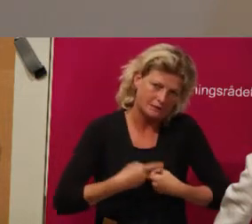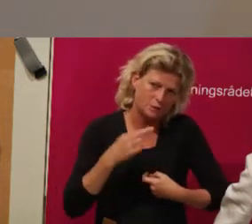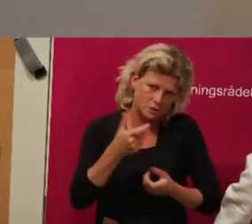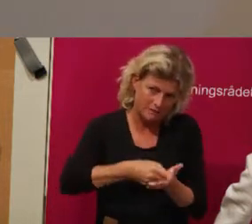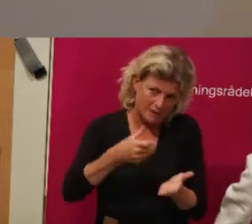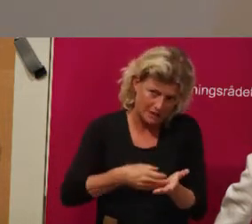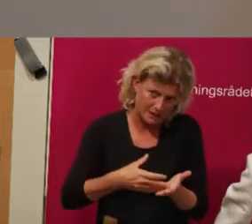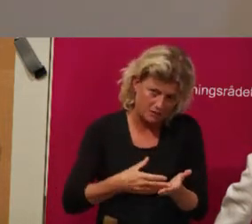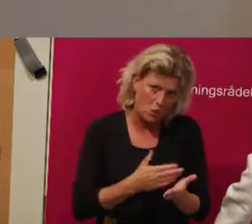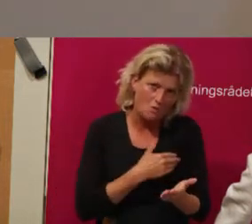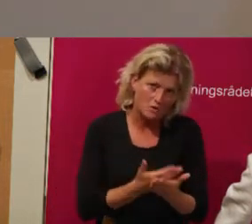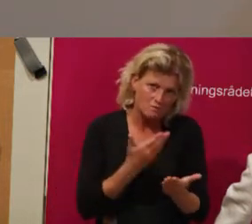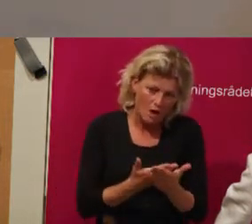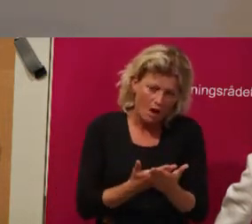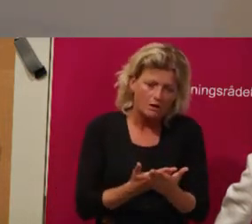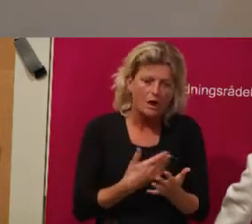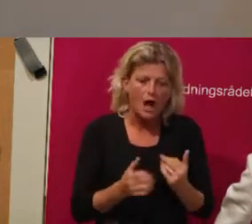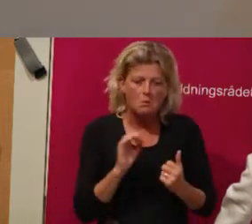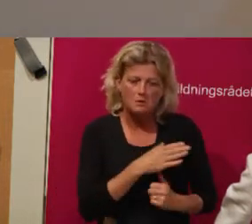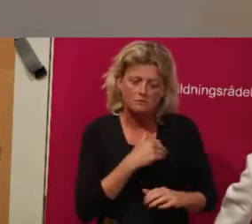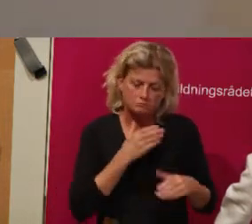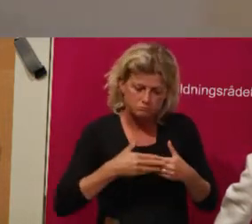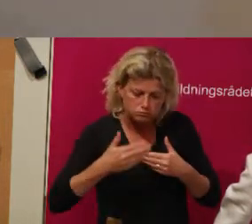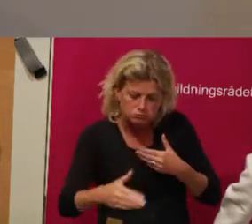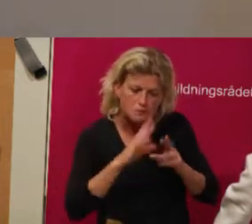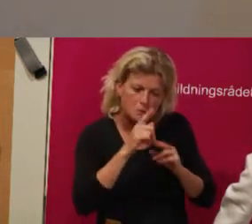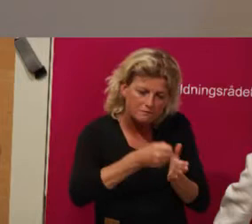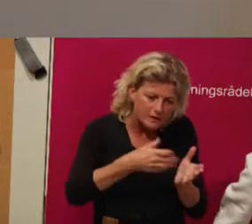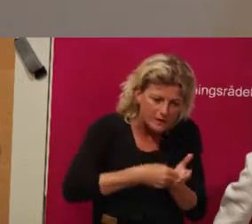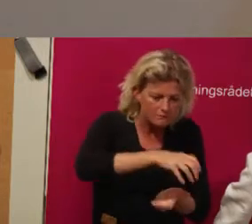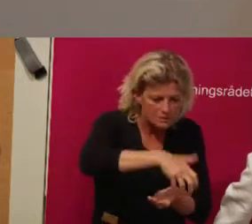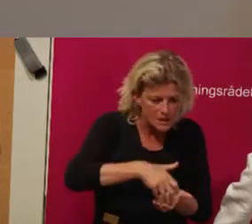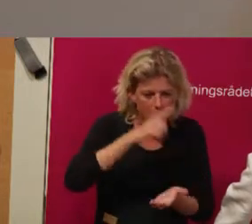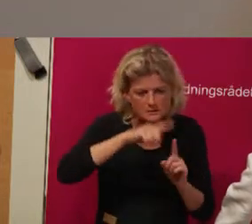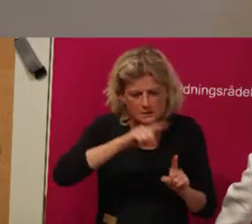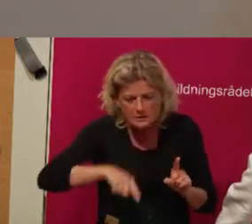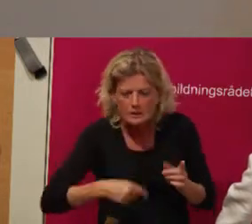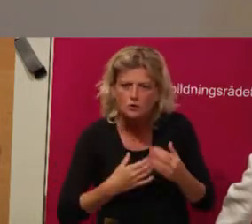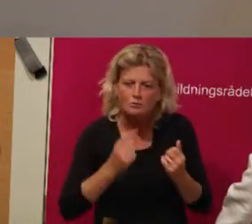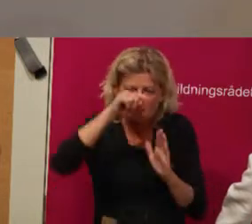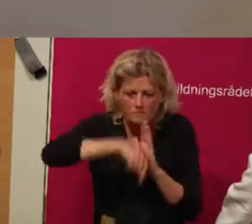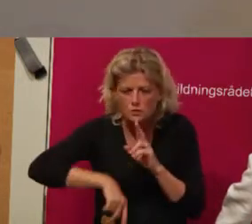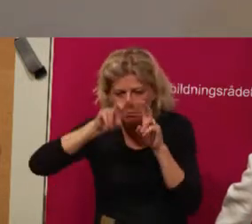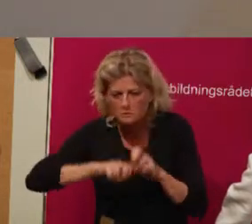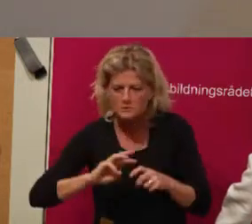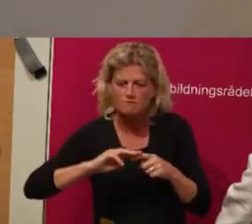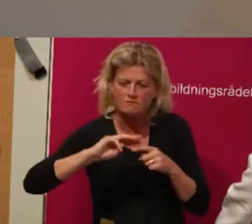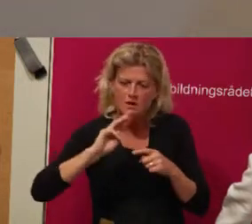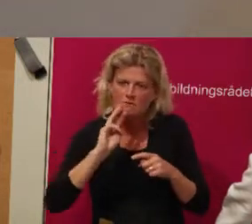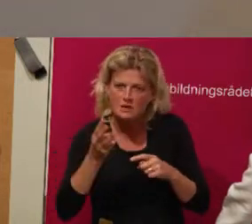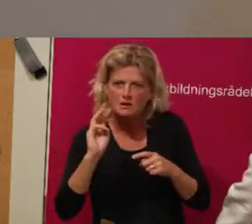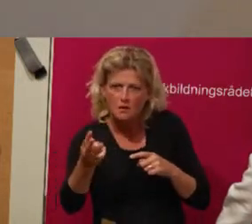Som innebär att vi gör kontinuerliga utvärderingar genom att samla statistik, genom att göra vissa fördjupande studier och var tredje år ge en